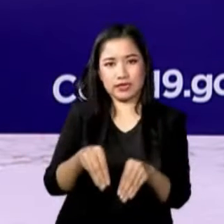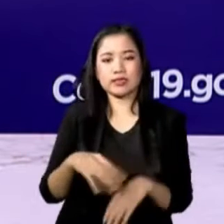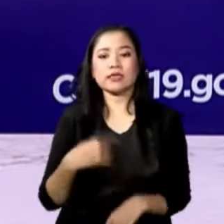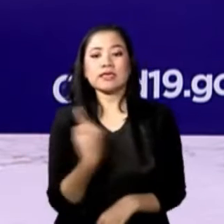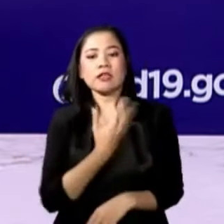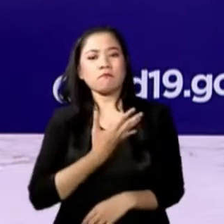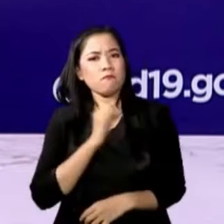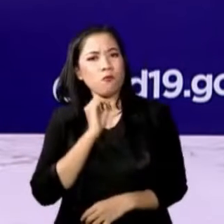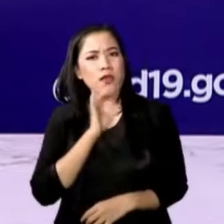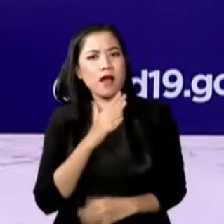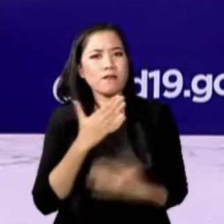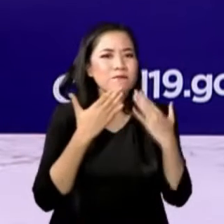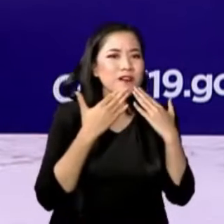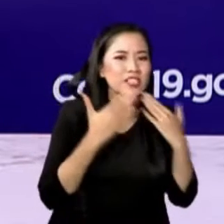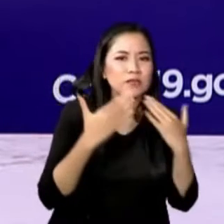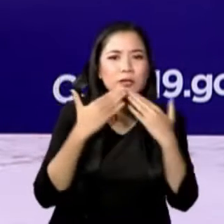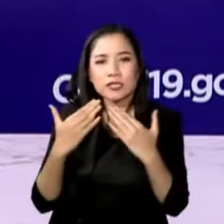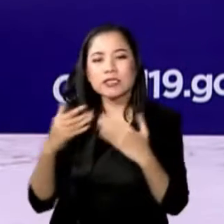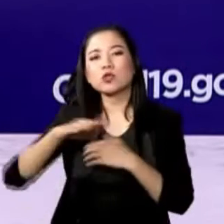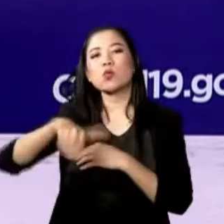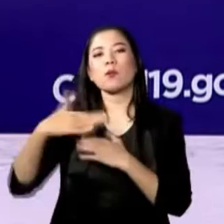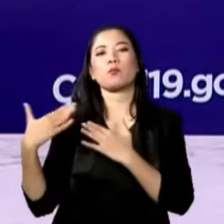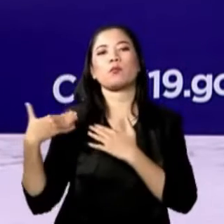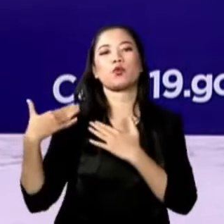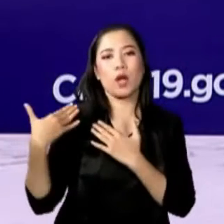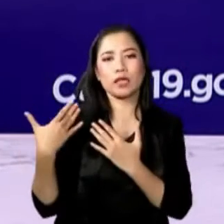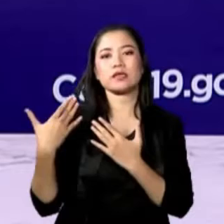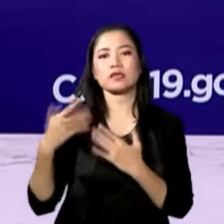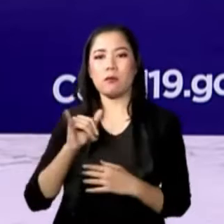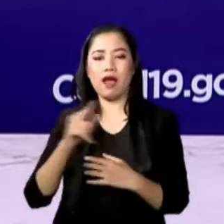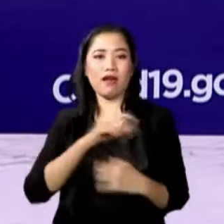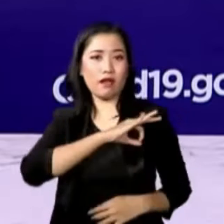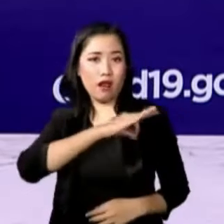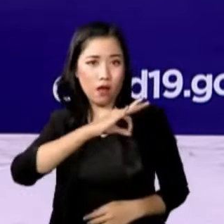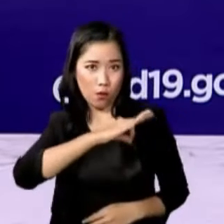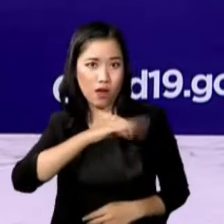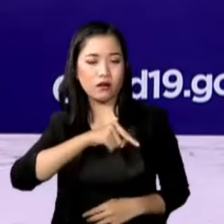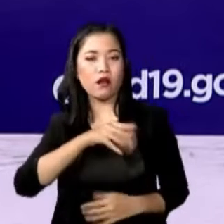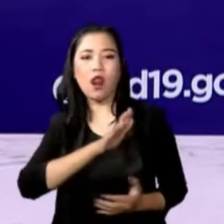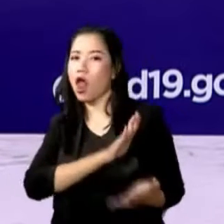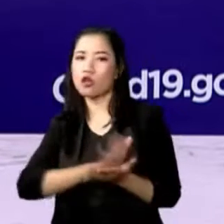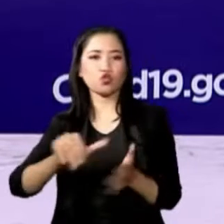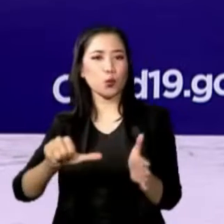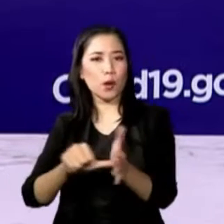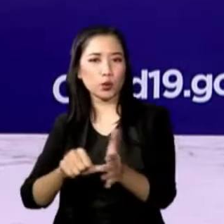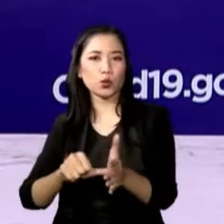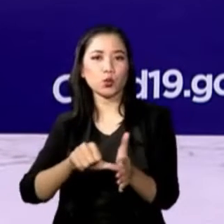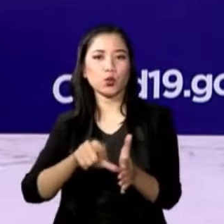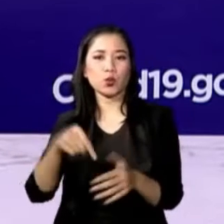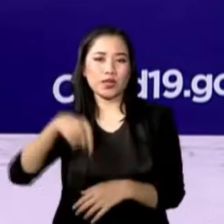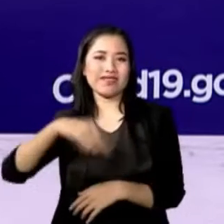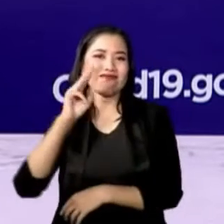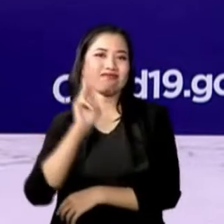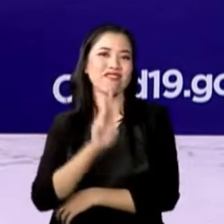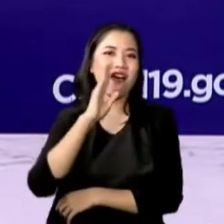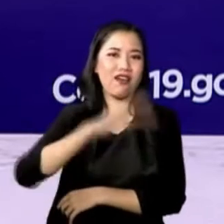mengucapkan terima kasih banyak kepada para petugas dan relawan yang secara langsung membantu para korban bencana hingga hari